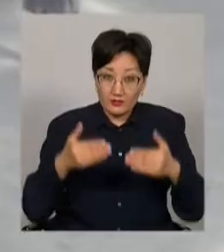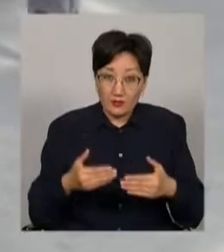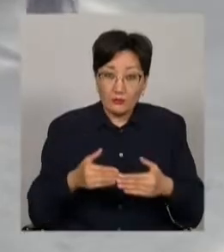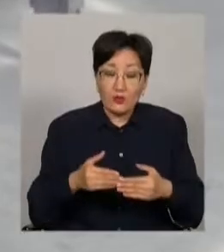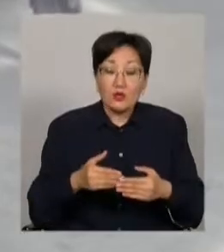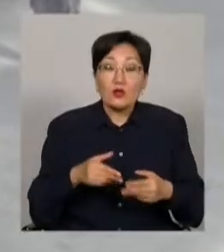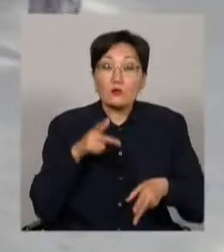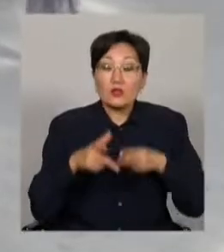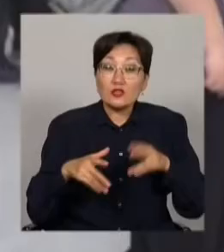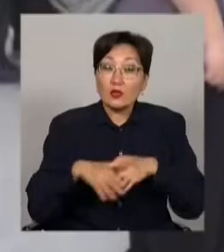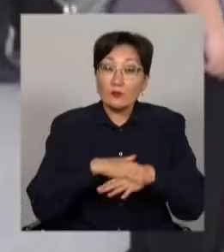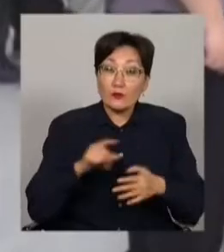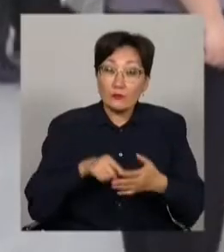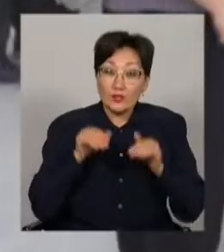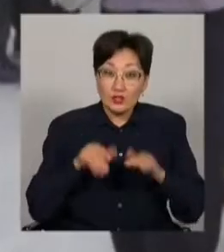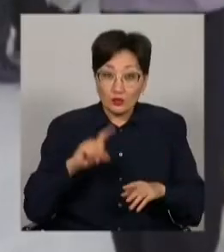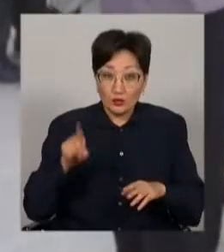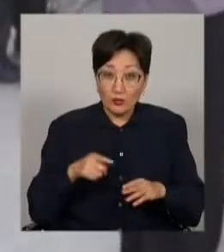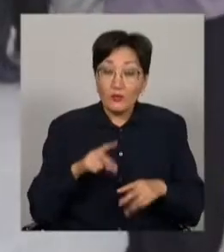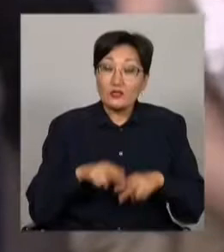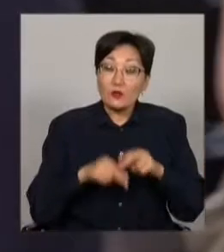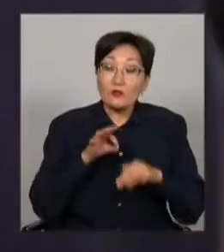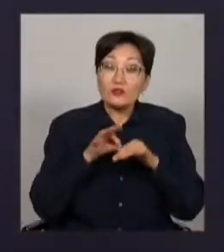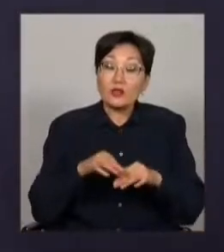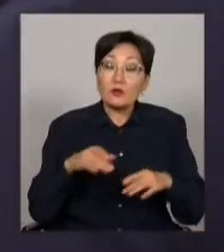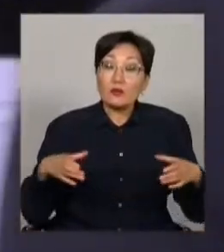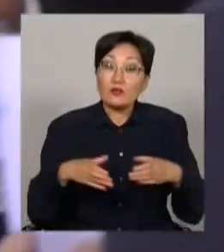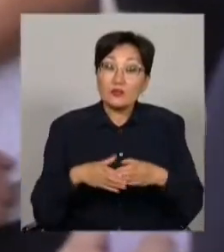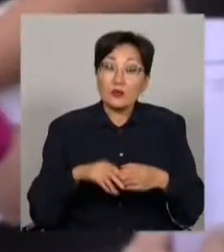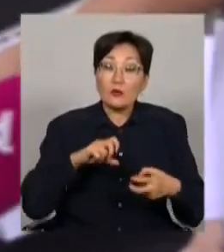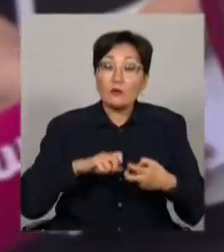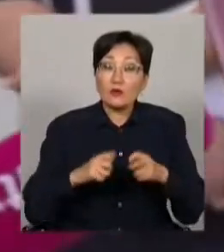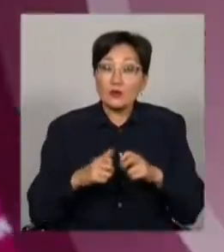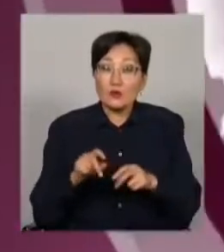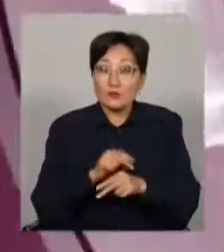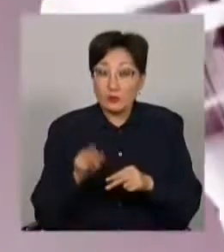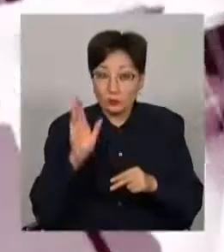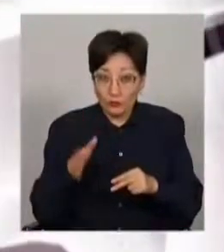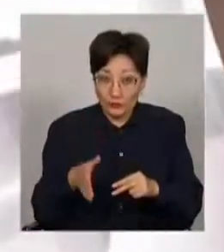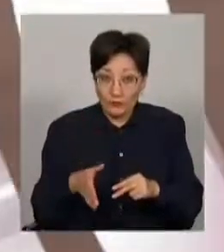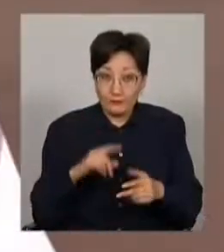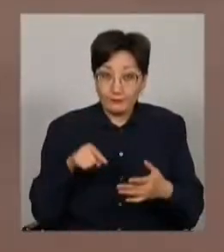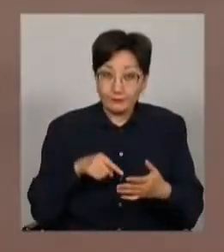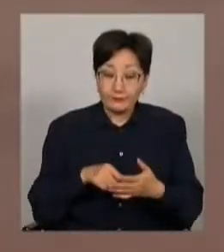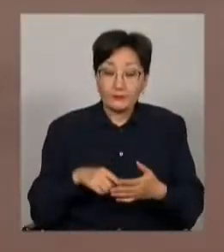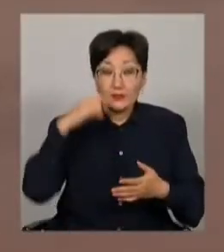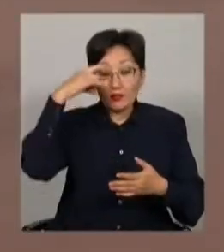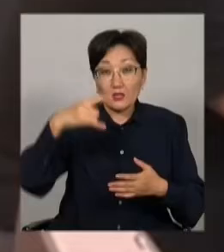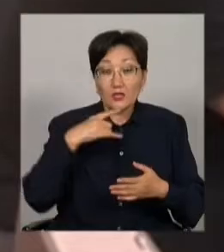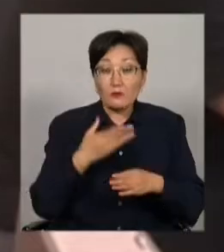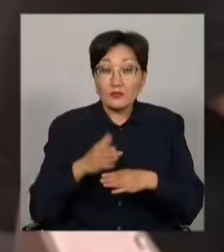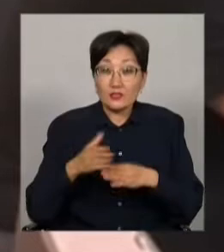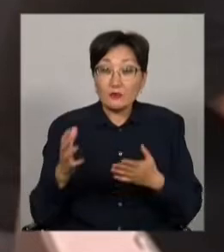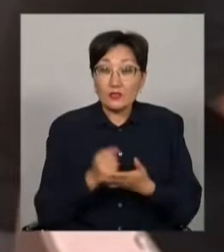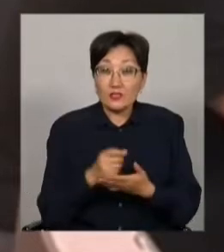Базыналы халық түйткілді шешуді талап етуде. Құрылыс жүргізген мердігер олқылықтарды жоя ма? Елімізде несие